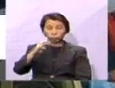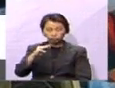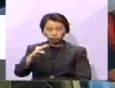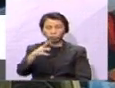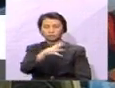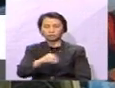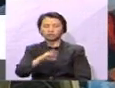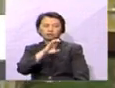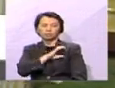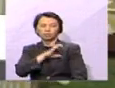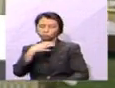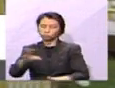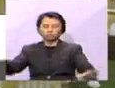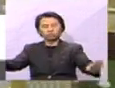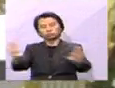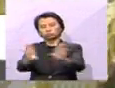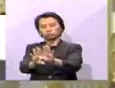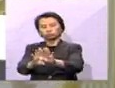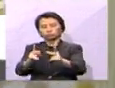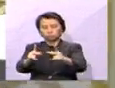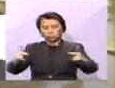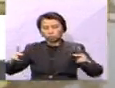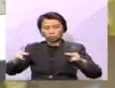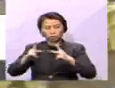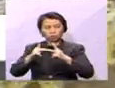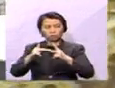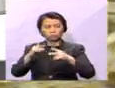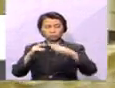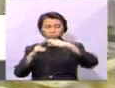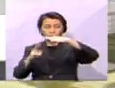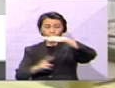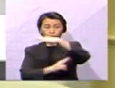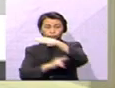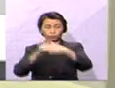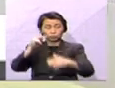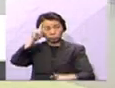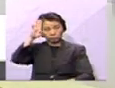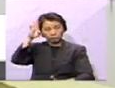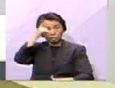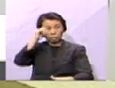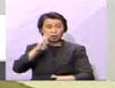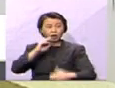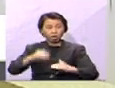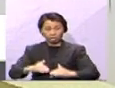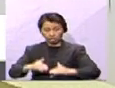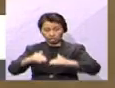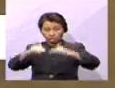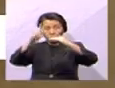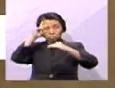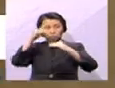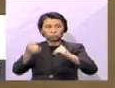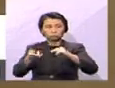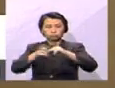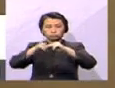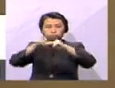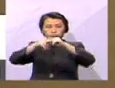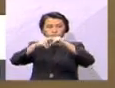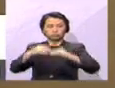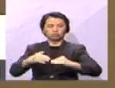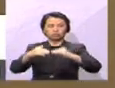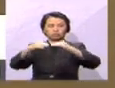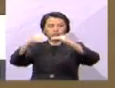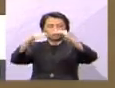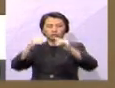itu polis telah menutup kawasan sekitar terbatan diraja di kota Bu kerana paras air sungai Kelantan sedang meningkat